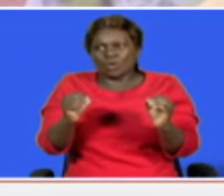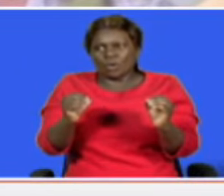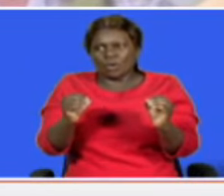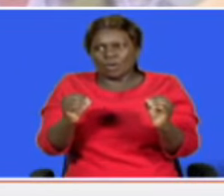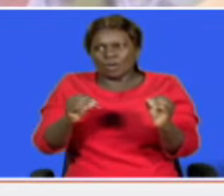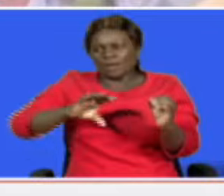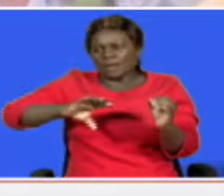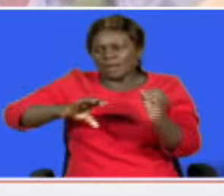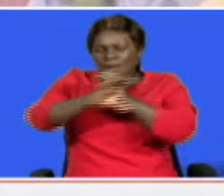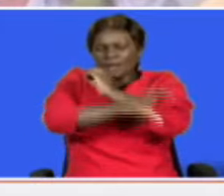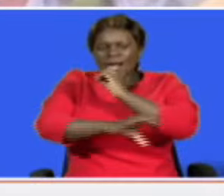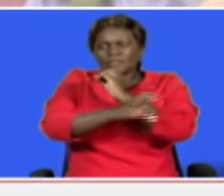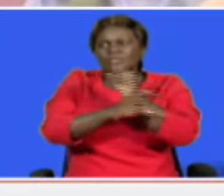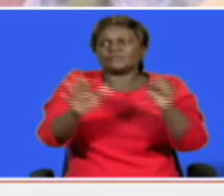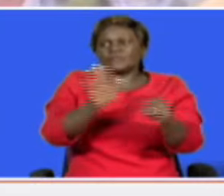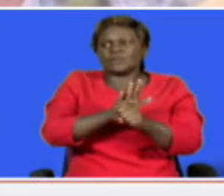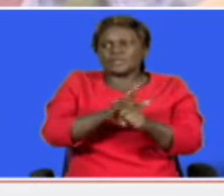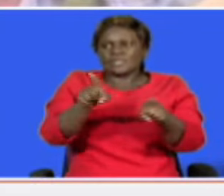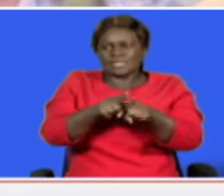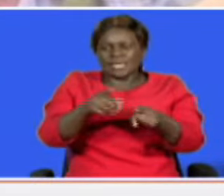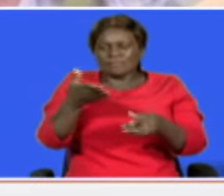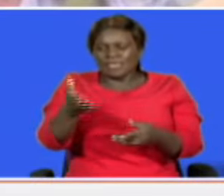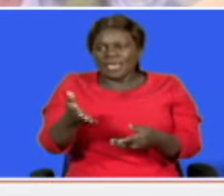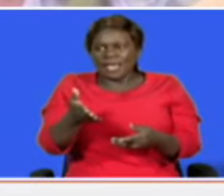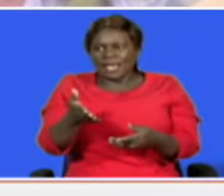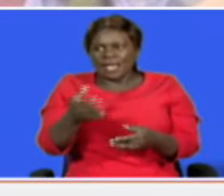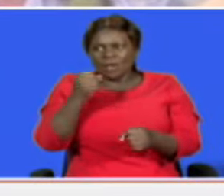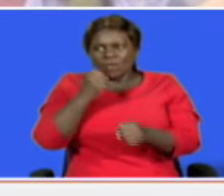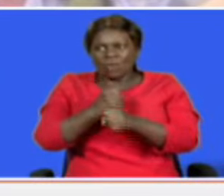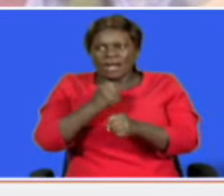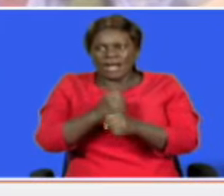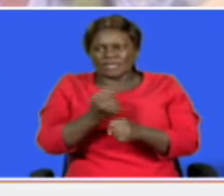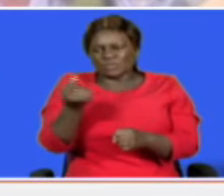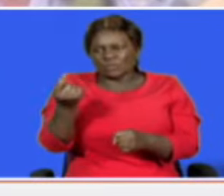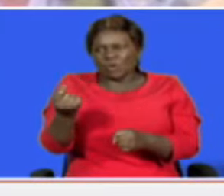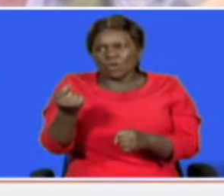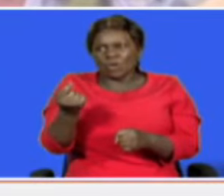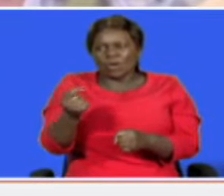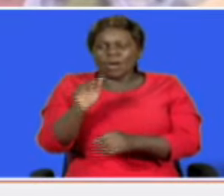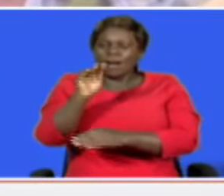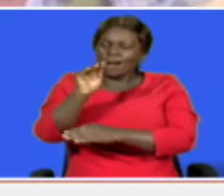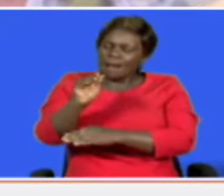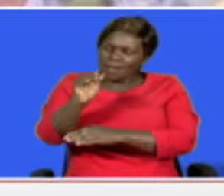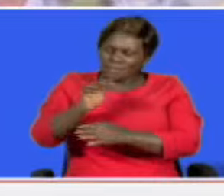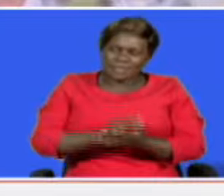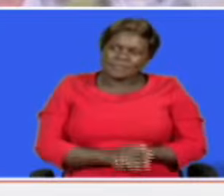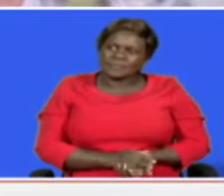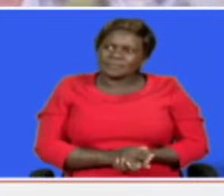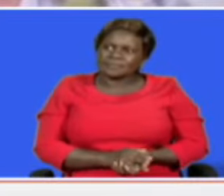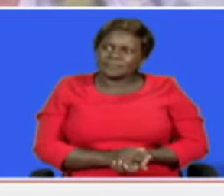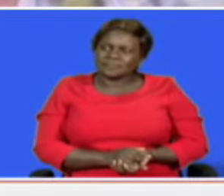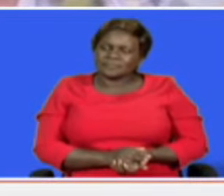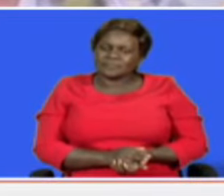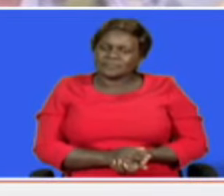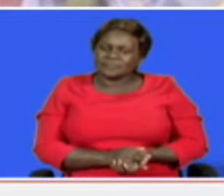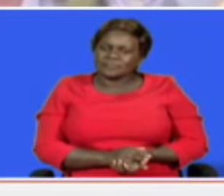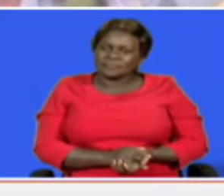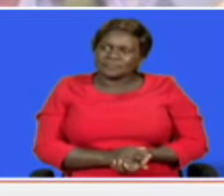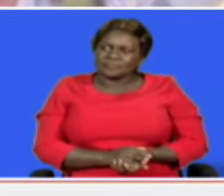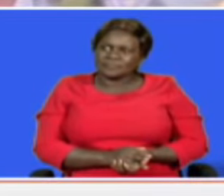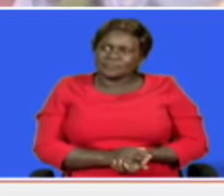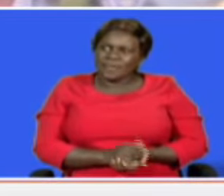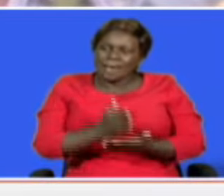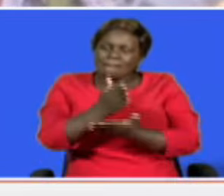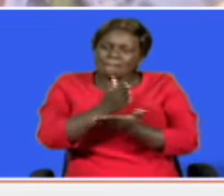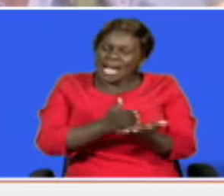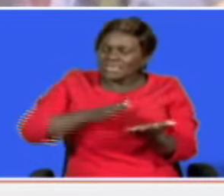of the country. Na hata Elgeyo Marakwet amefanya sehemu kidogo. Sasa tungeomba ya kwamba hiyo